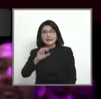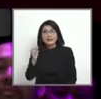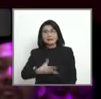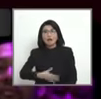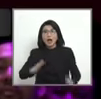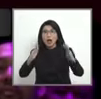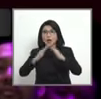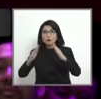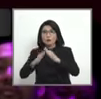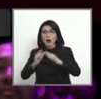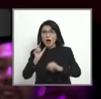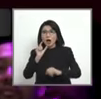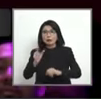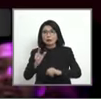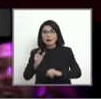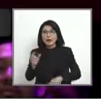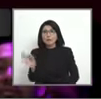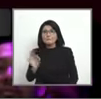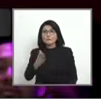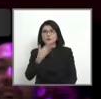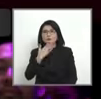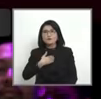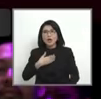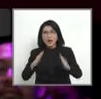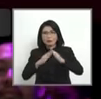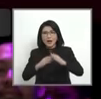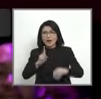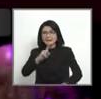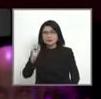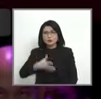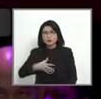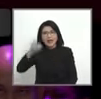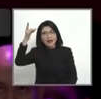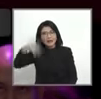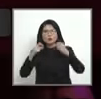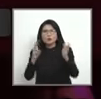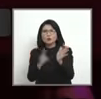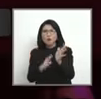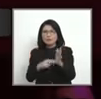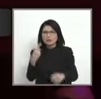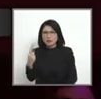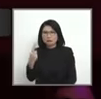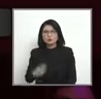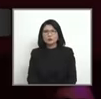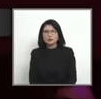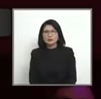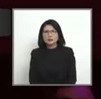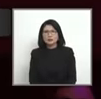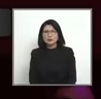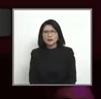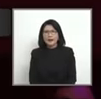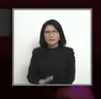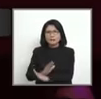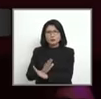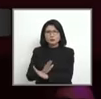termanipulasi karena faktanya angkanya memang cukup spektakuler Mas Reza kalau kita cermati ya tadi